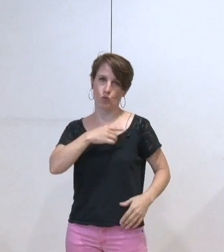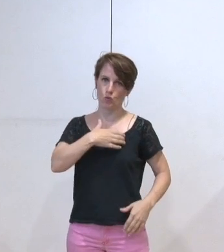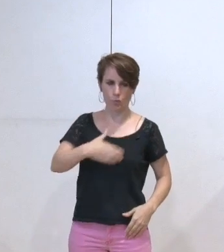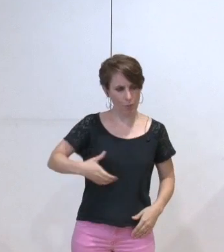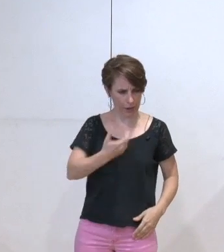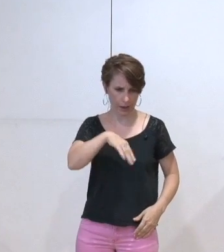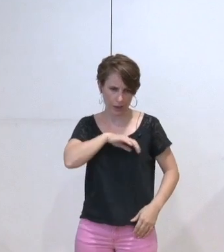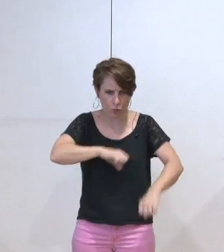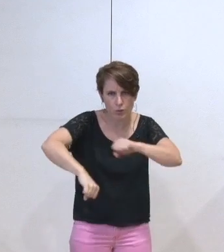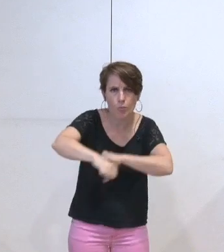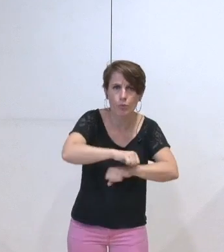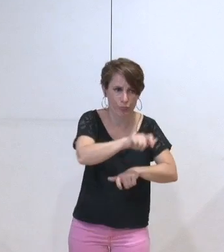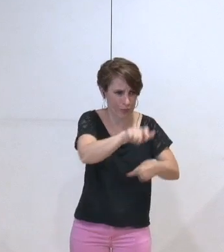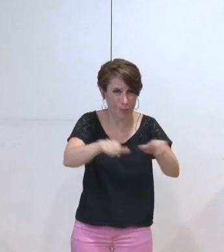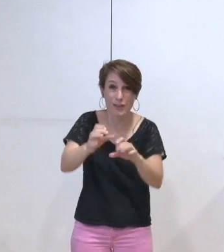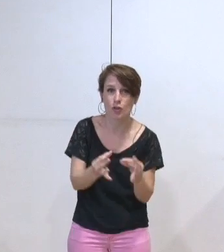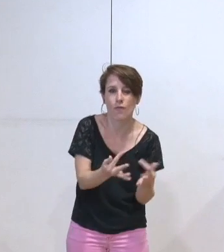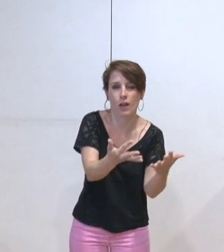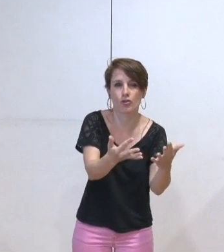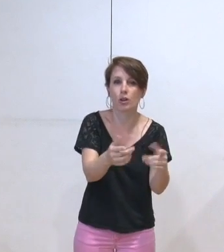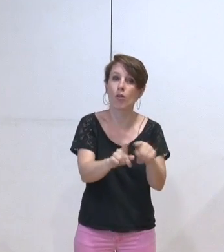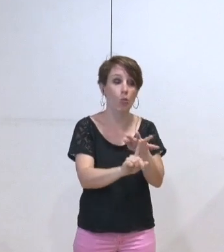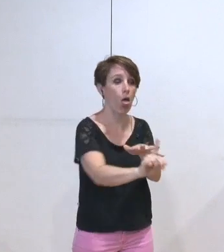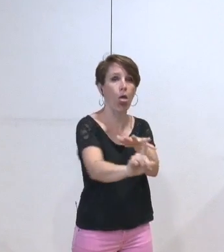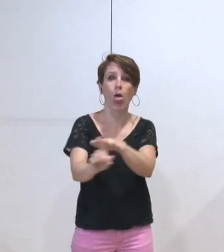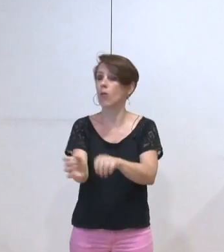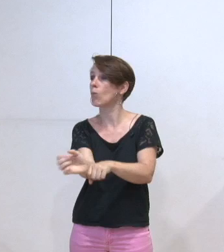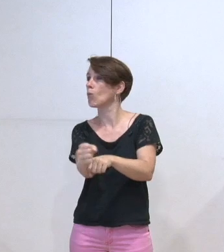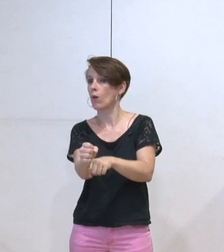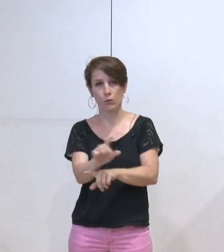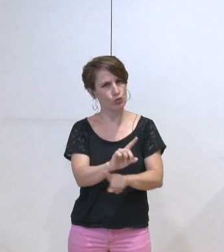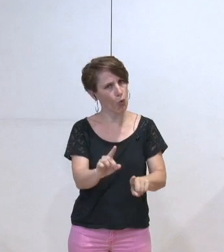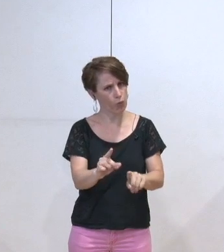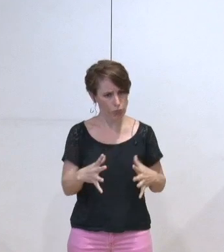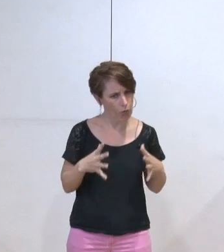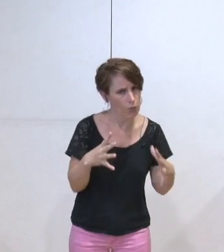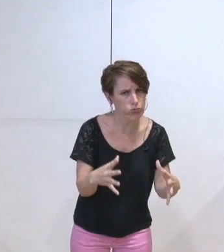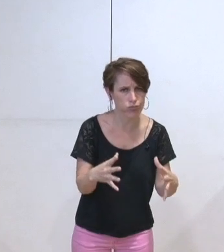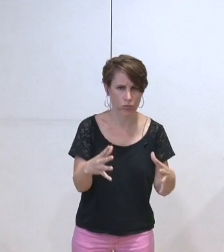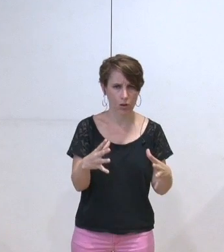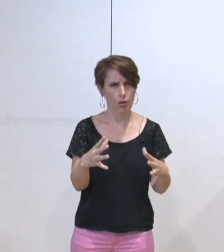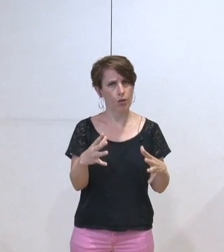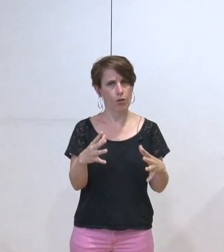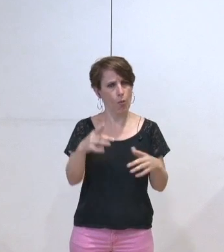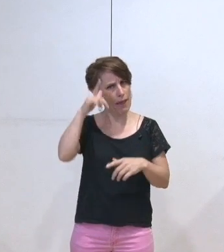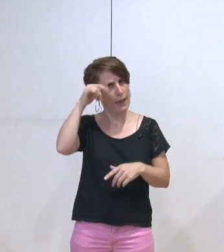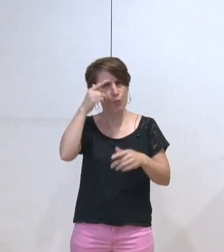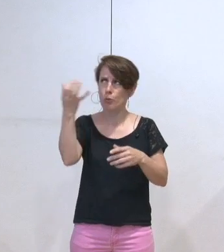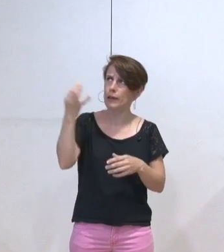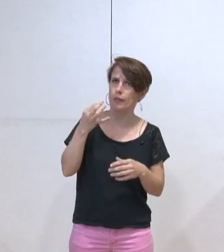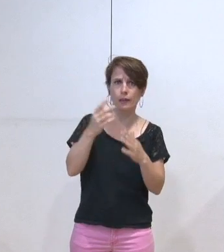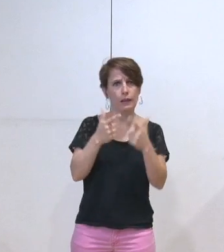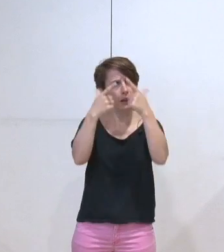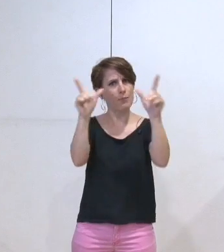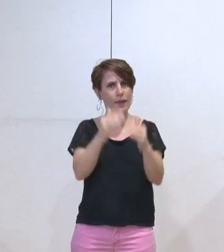fragiles de ne laisser personne rélégué de donner un sens à la devise républicaine car nous sommes lucides